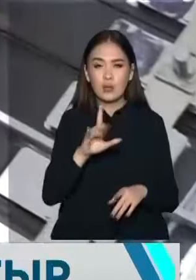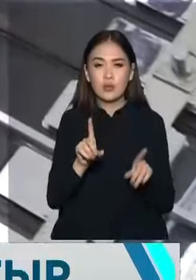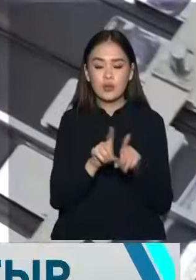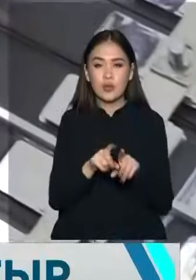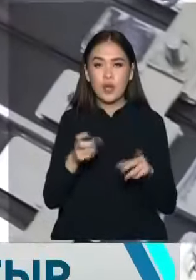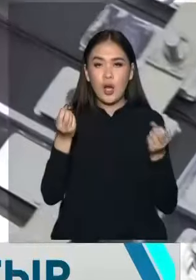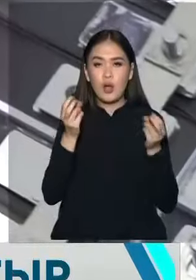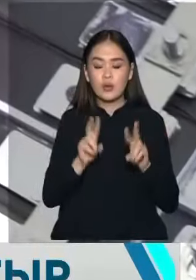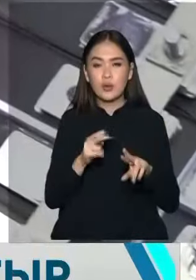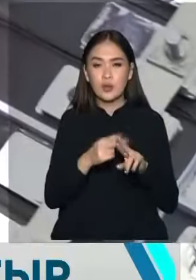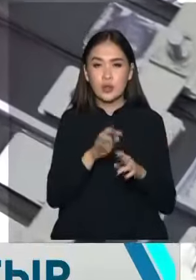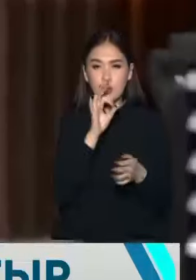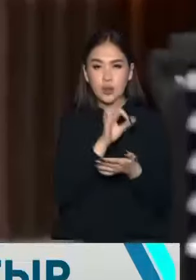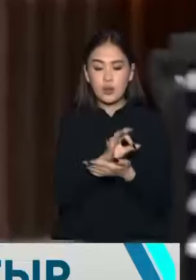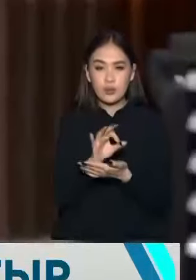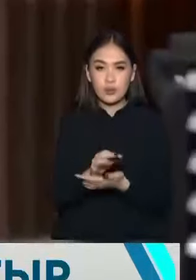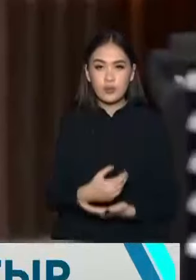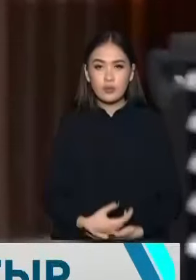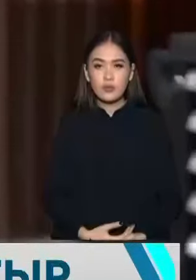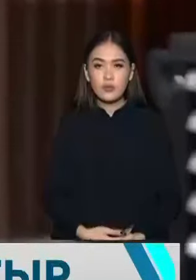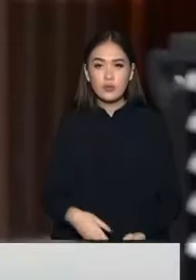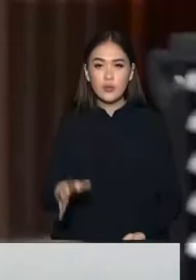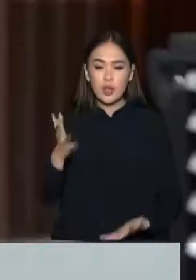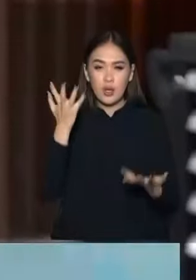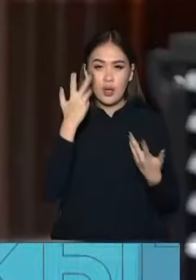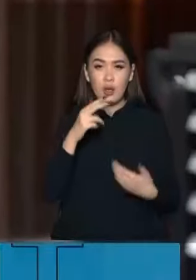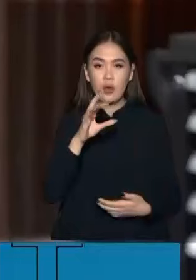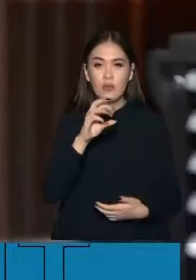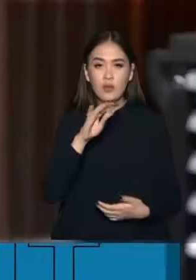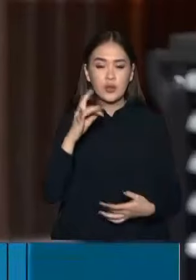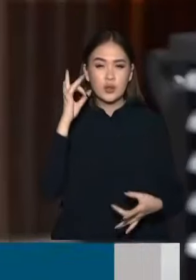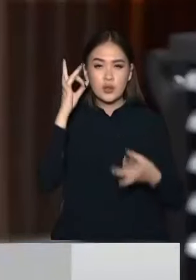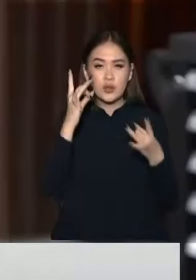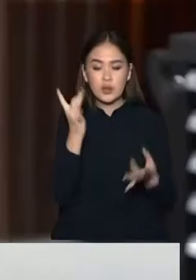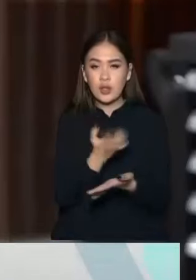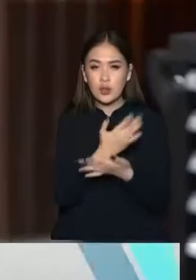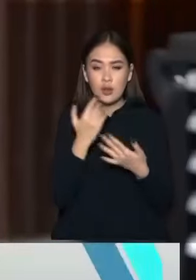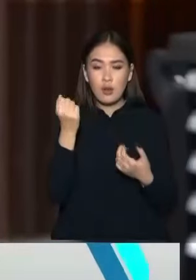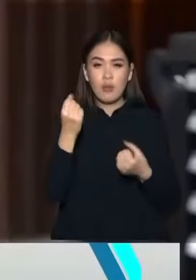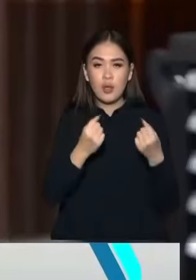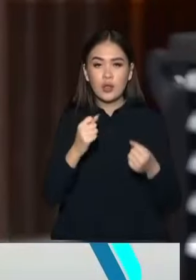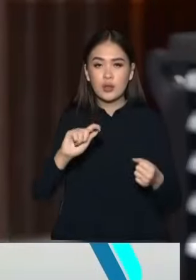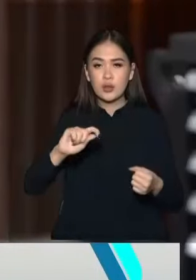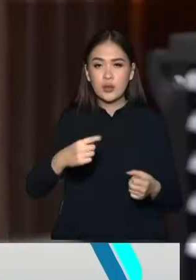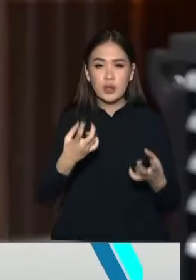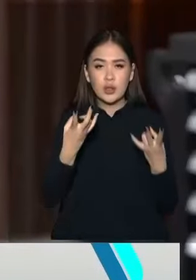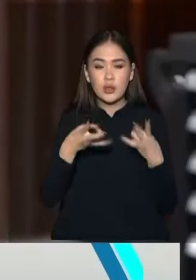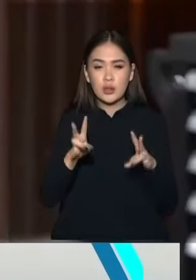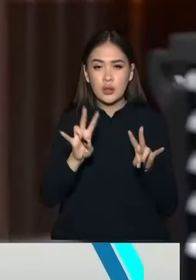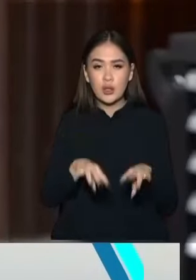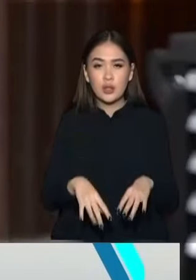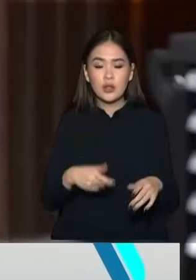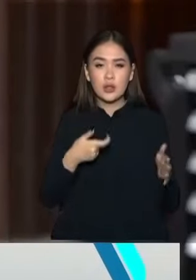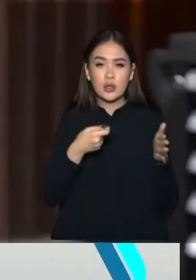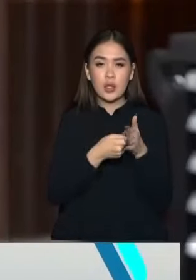мен жабдықталуына жауап береді. Комфорт қолай, дауысы шықпайды. Мысалға машинаны қыздыруға жет жоқ.